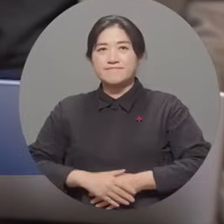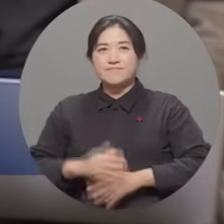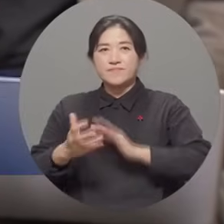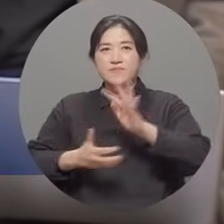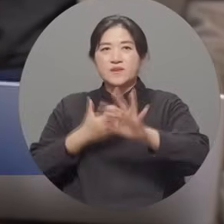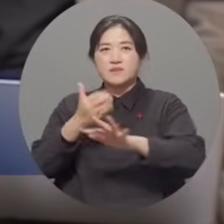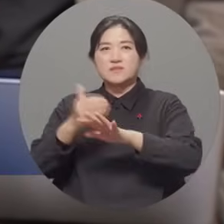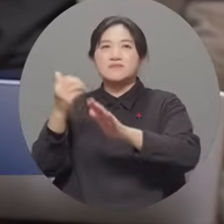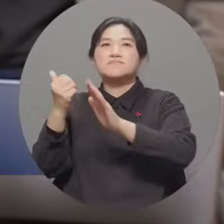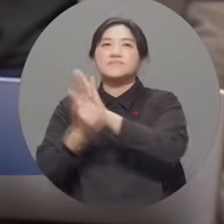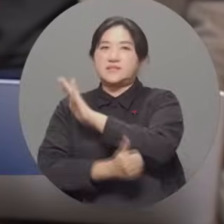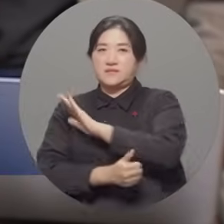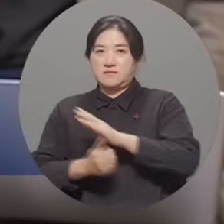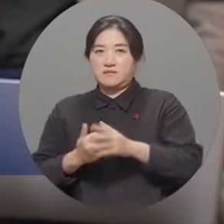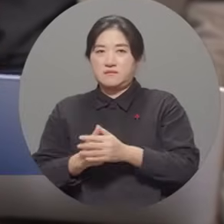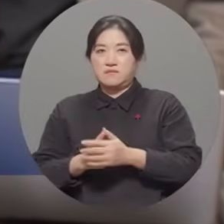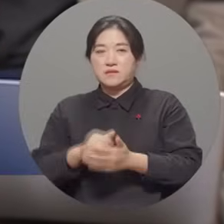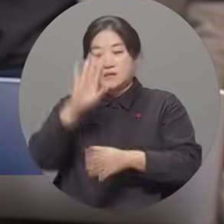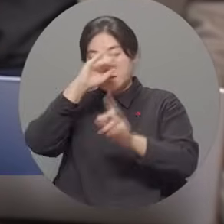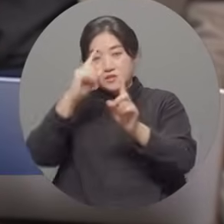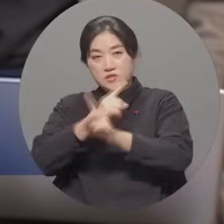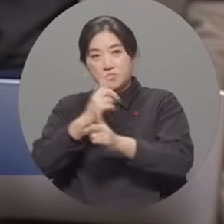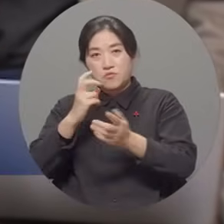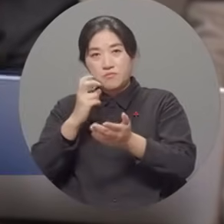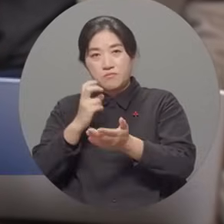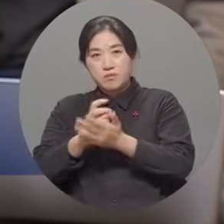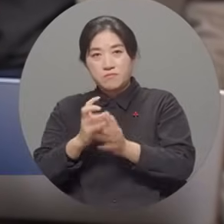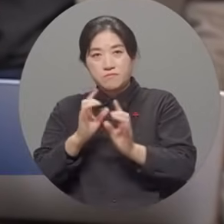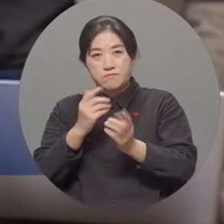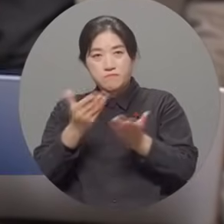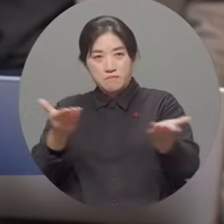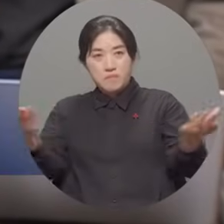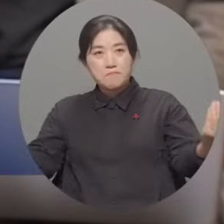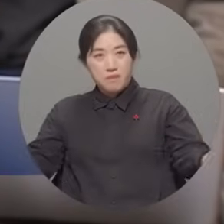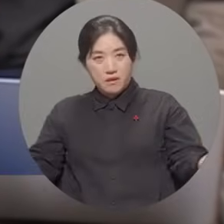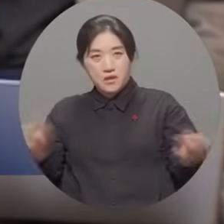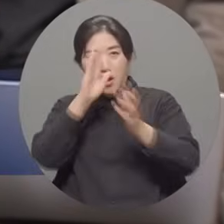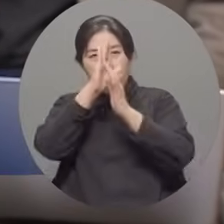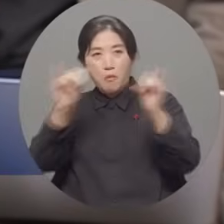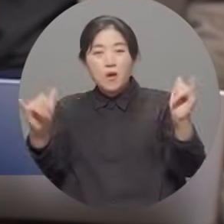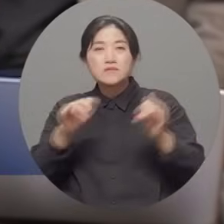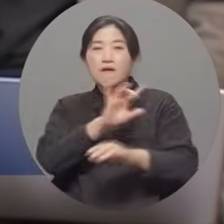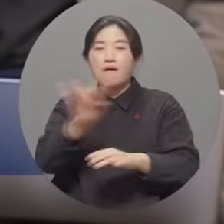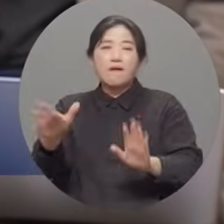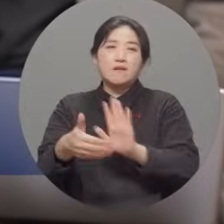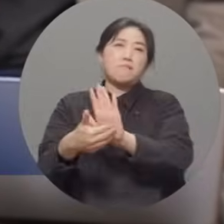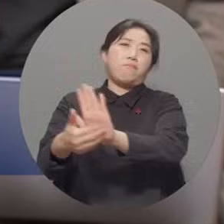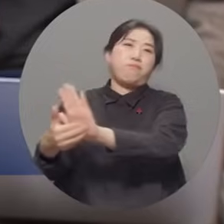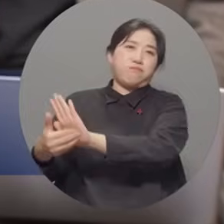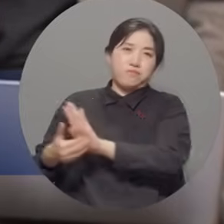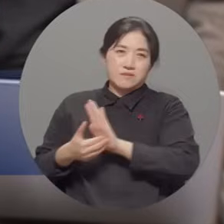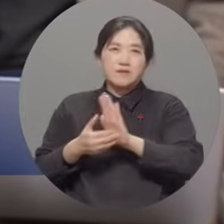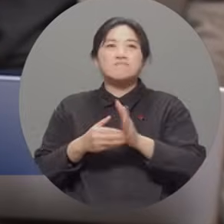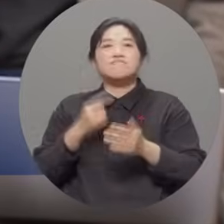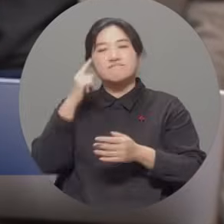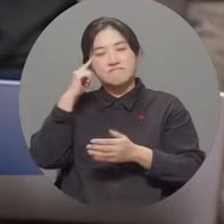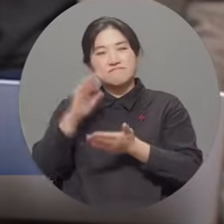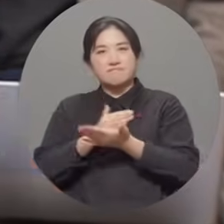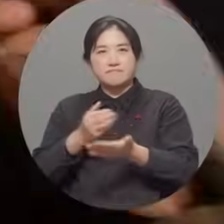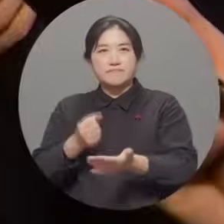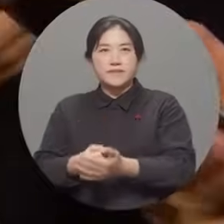혁신은 실패했다고 봅니다. 치료법을 각각 제안했지만 환자가 치료를 거부했다고